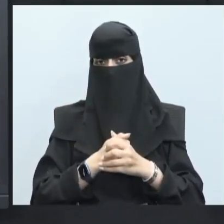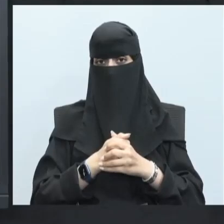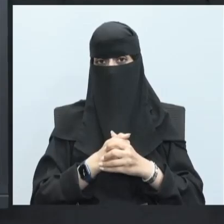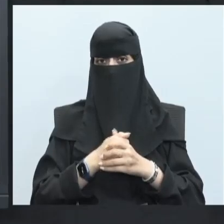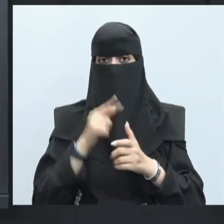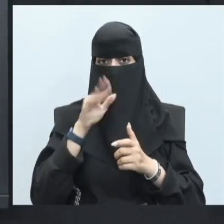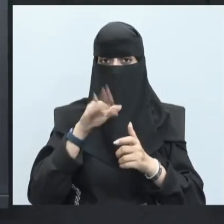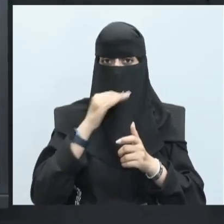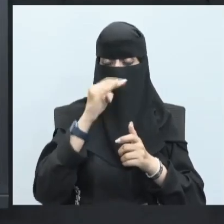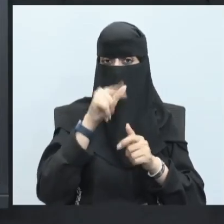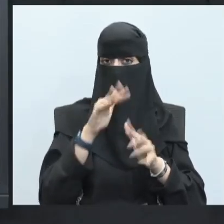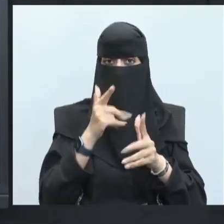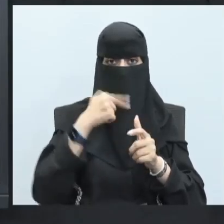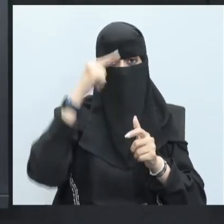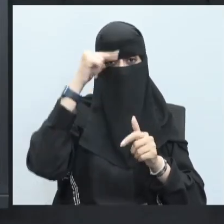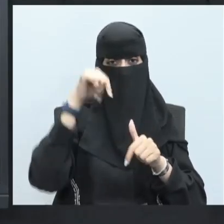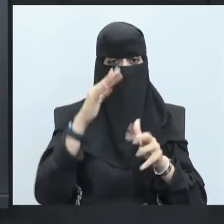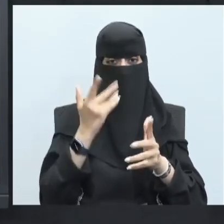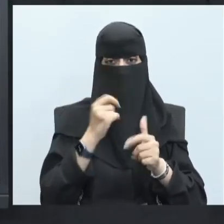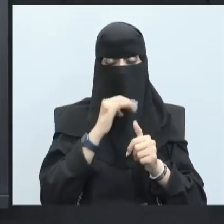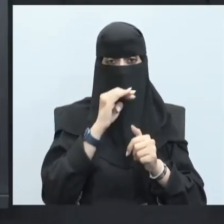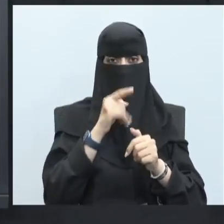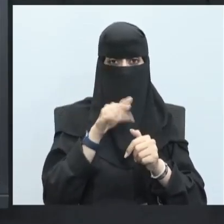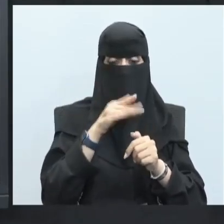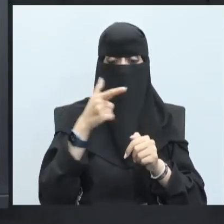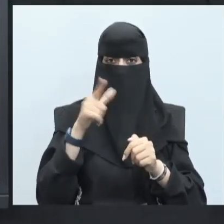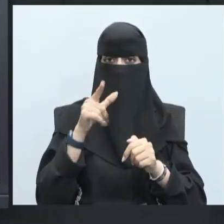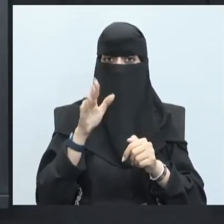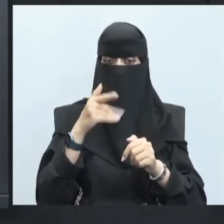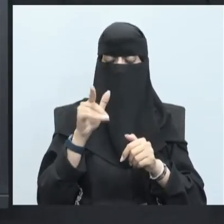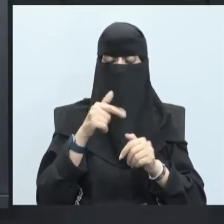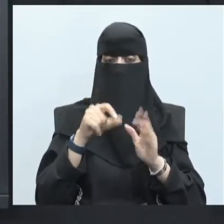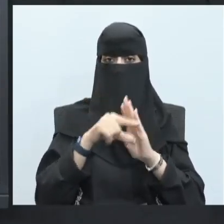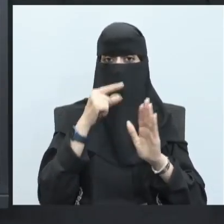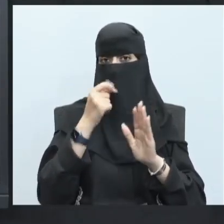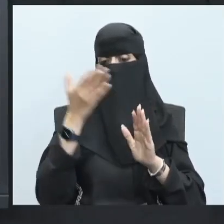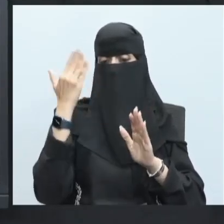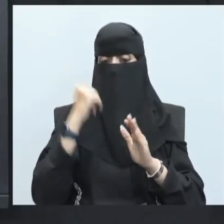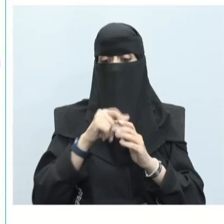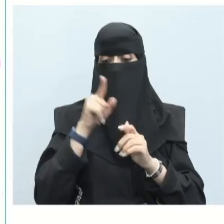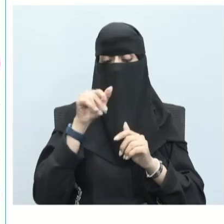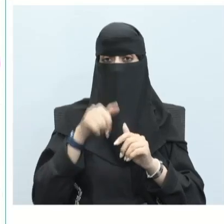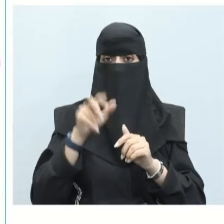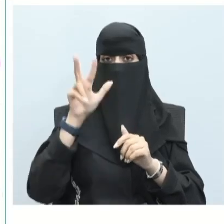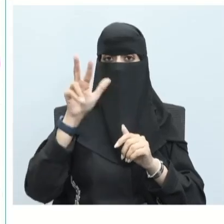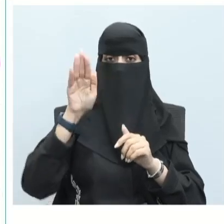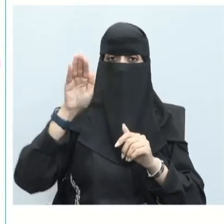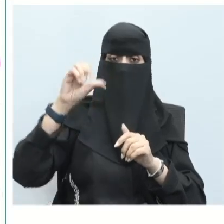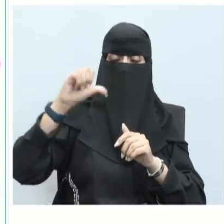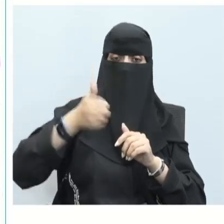للجميع واجبنا عنه من يتذكر احسنتم اجبنا عنه في الوس السابقه وقلنا انه